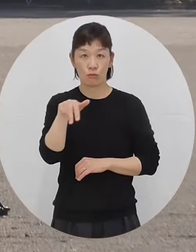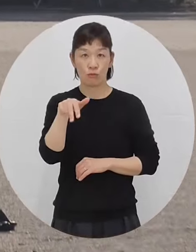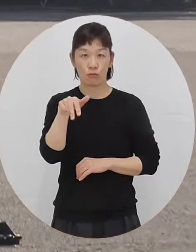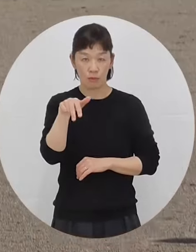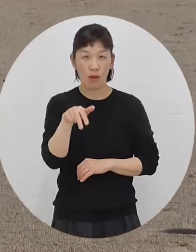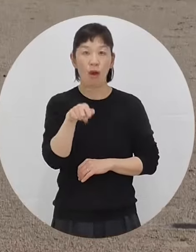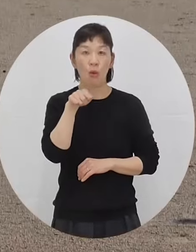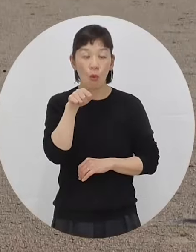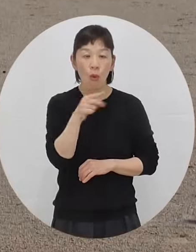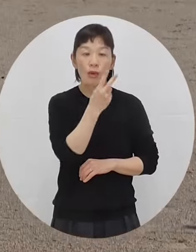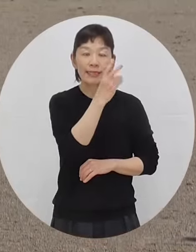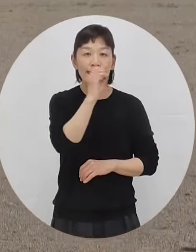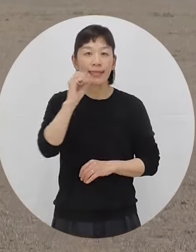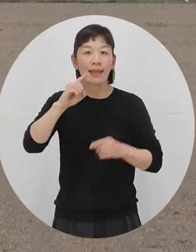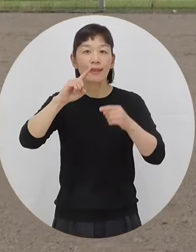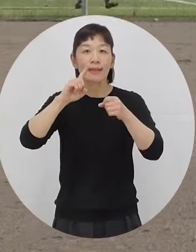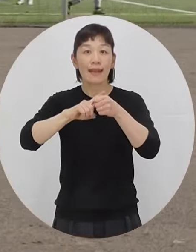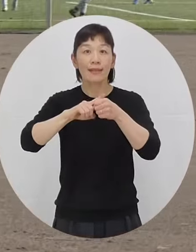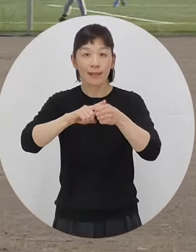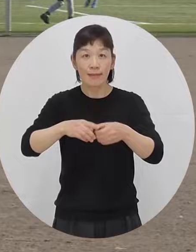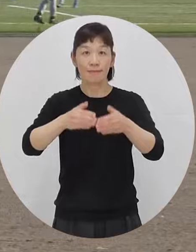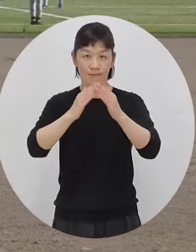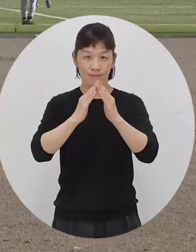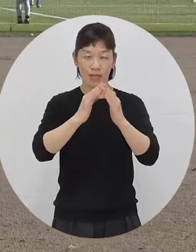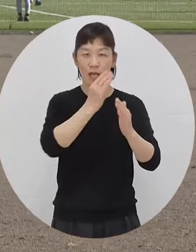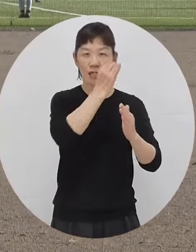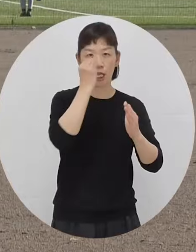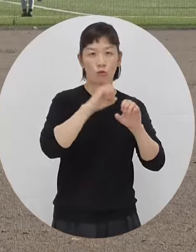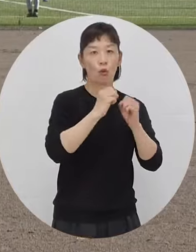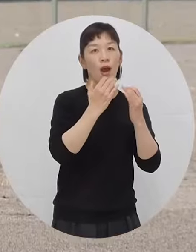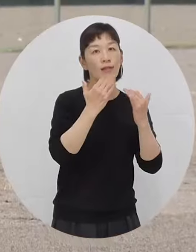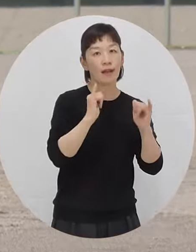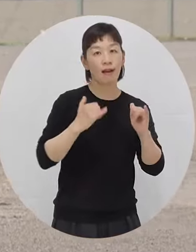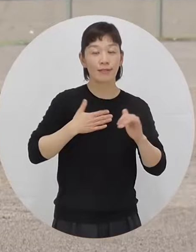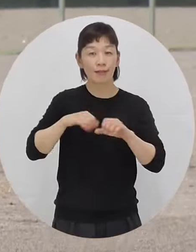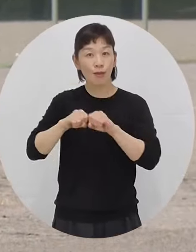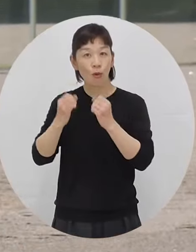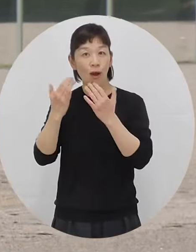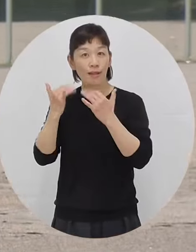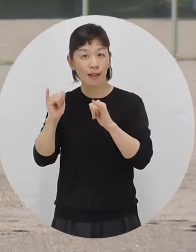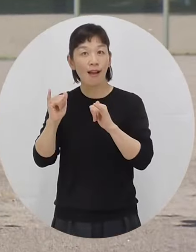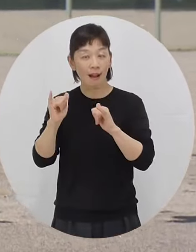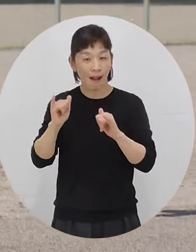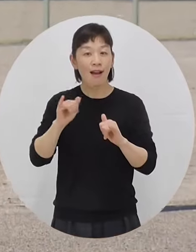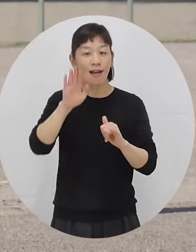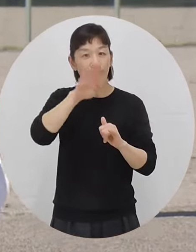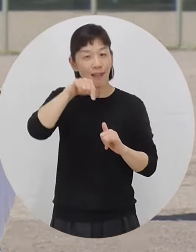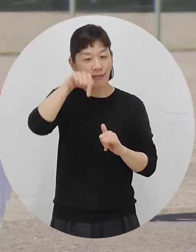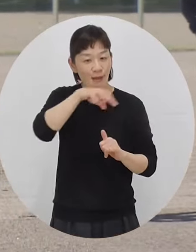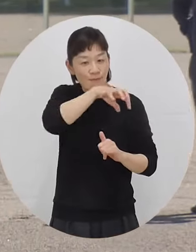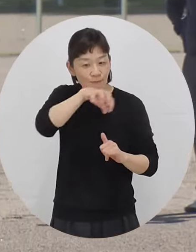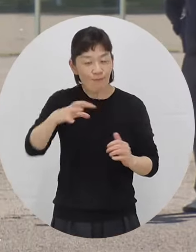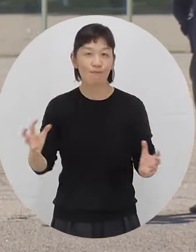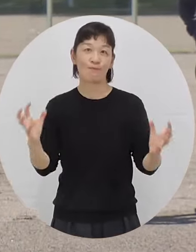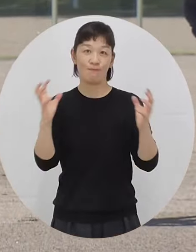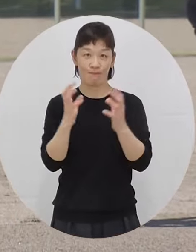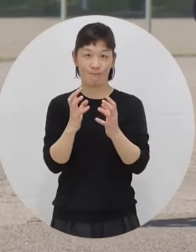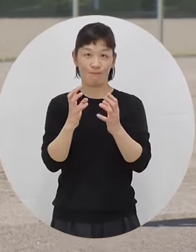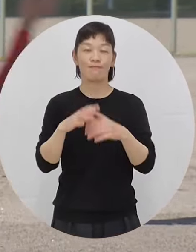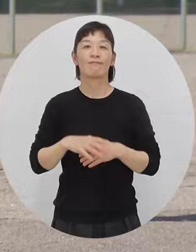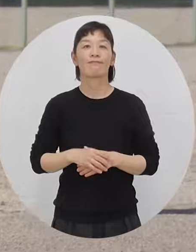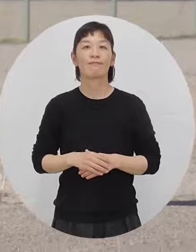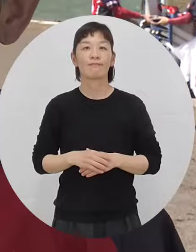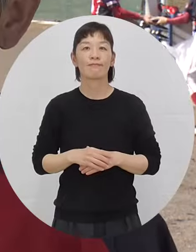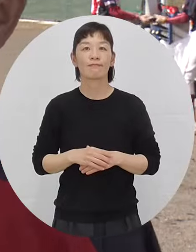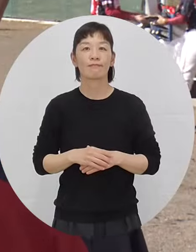2000年に発足したこのチームは、知的障害や身体障害のあるメンバーが県内全域から参加しています